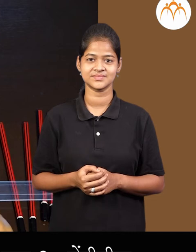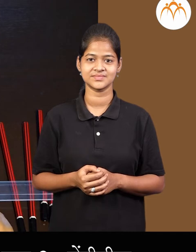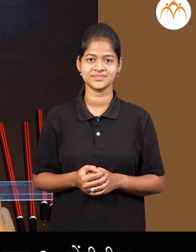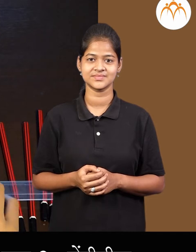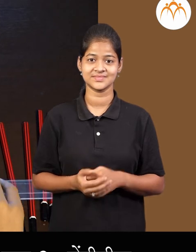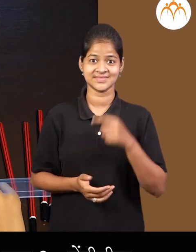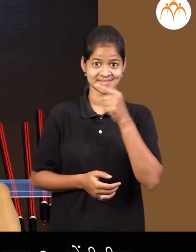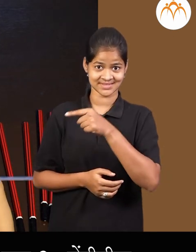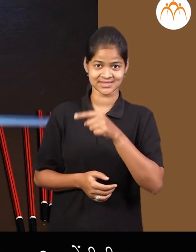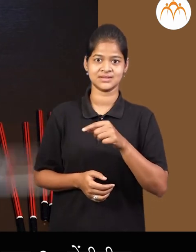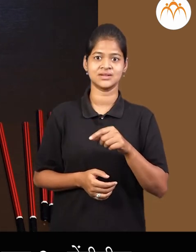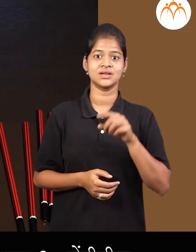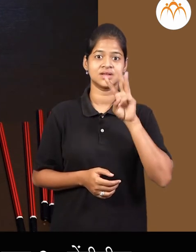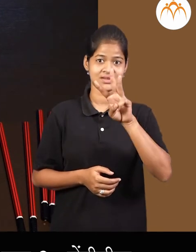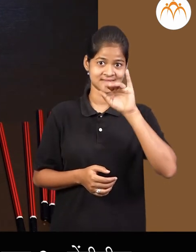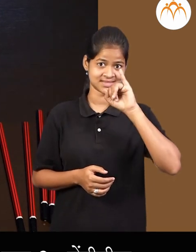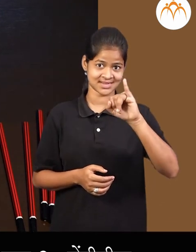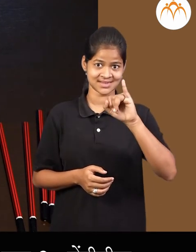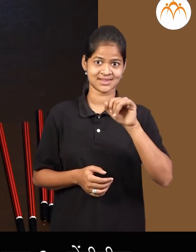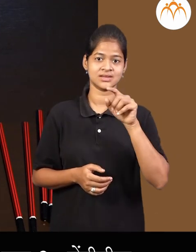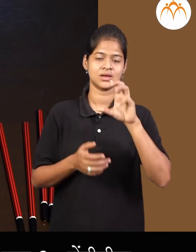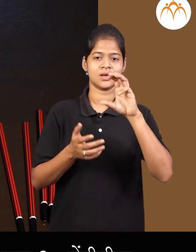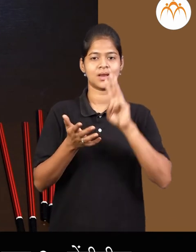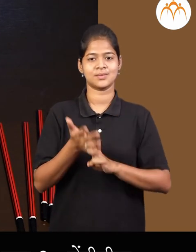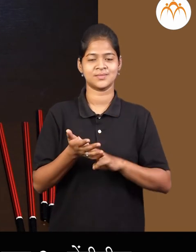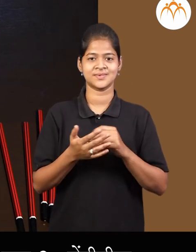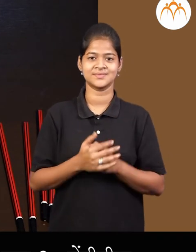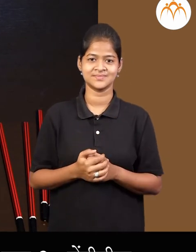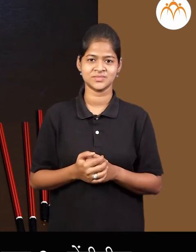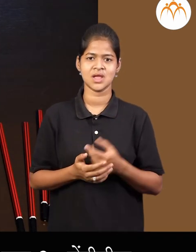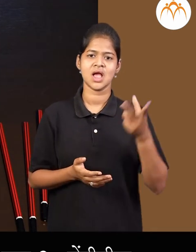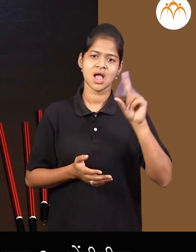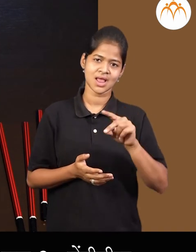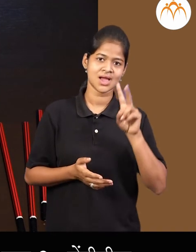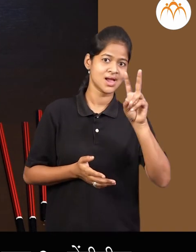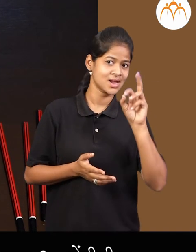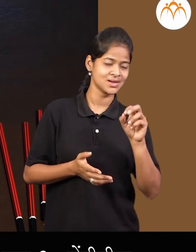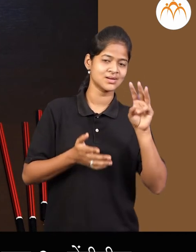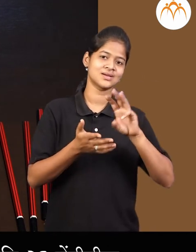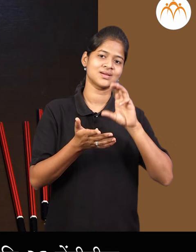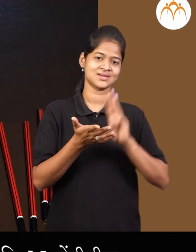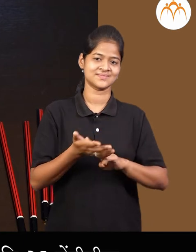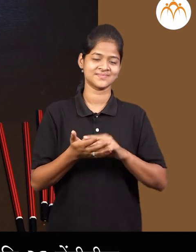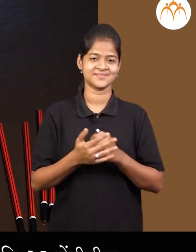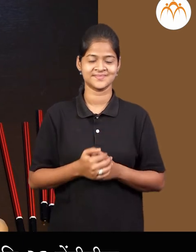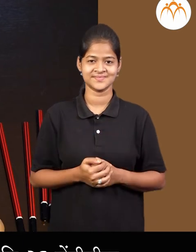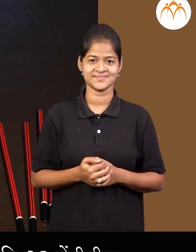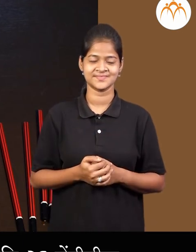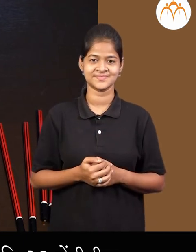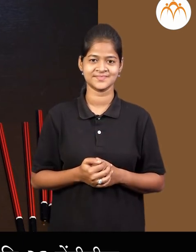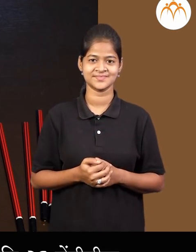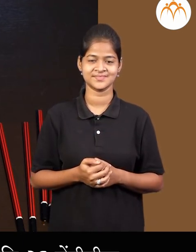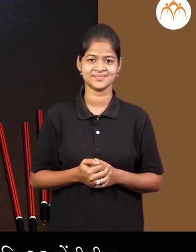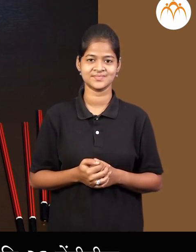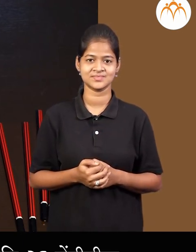ही बाजू आहे 36 सेंटीमीटर आणि ही परत 20 सेंटीमीटर. ही